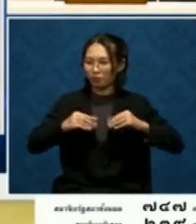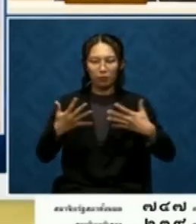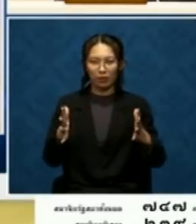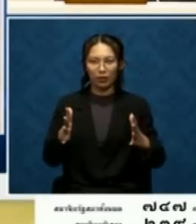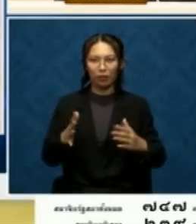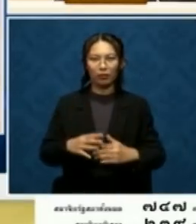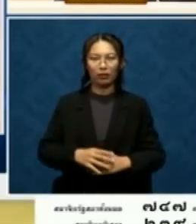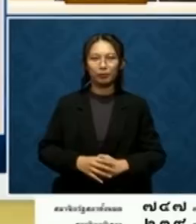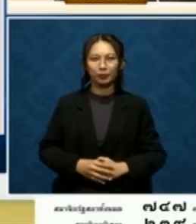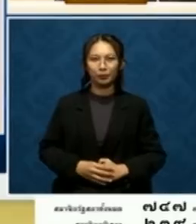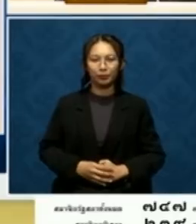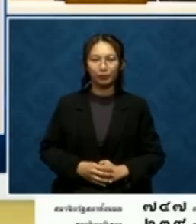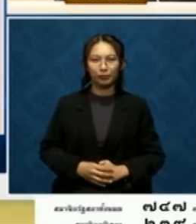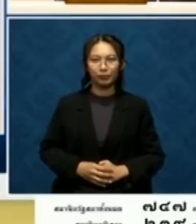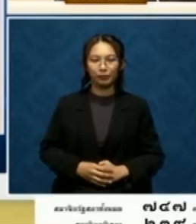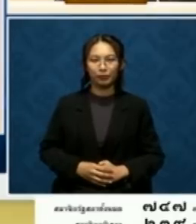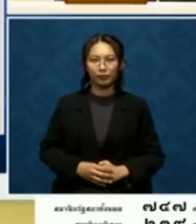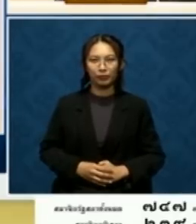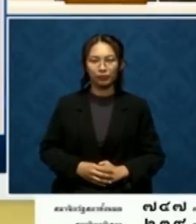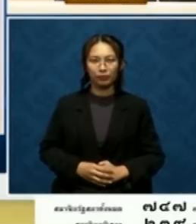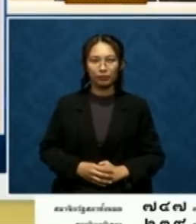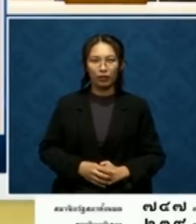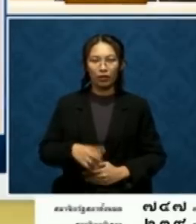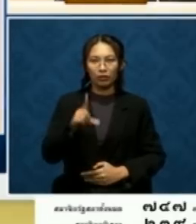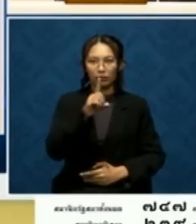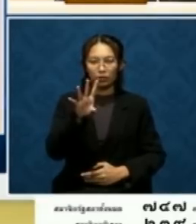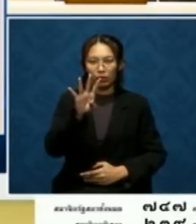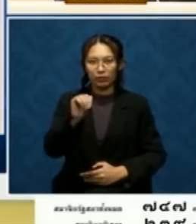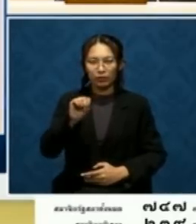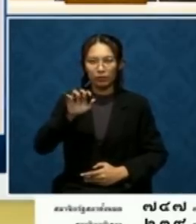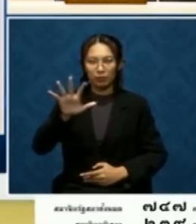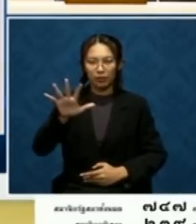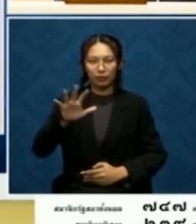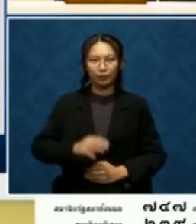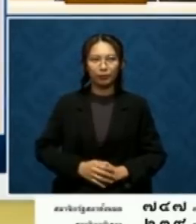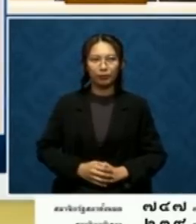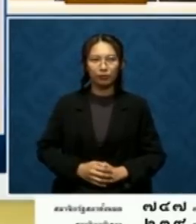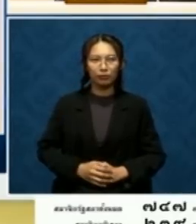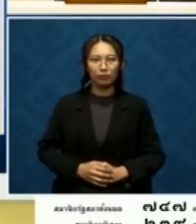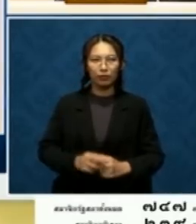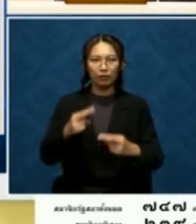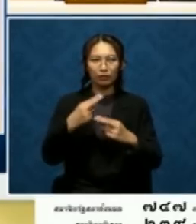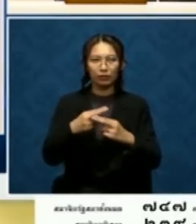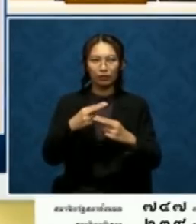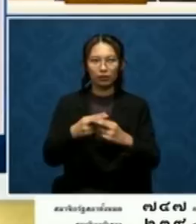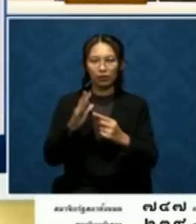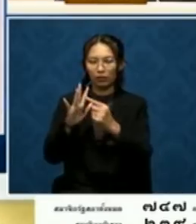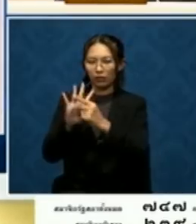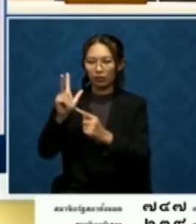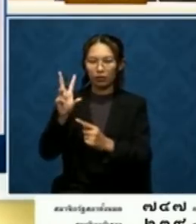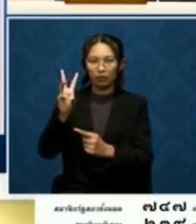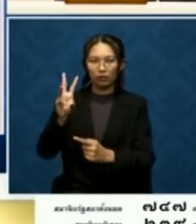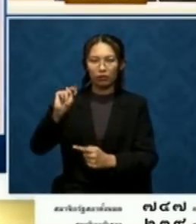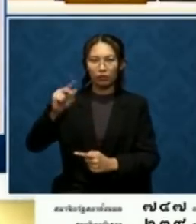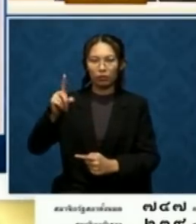ในฝั่งพรรคร่วมนะในการต่อรองอะไรต่างๆด้วยแล้วยังต้องเผชิญกับการเมืองกับพรรคก้าวไกลนะซึ่งก็คืออดีต8พรรคร่วมเหมือนเดิม